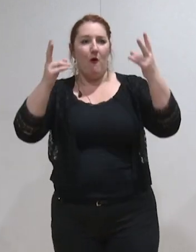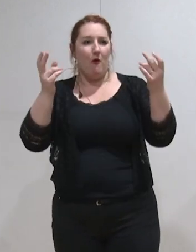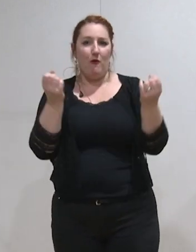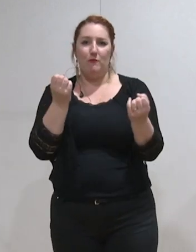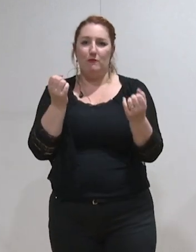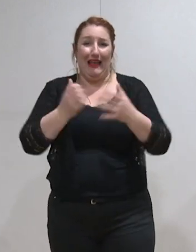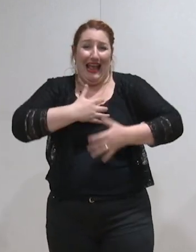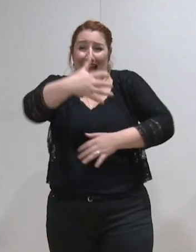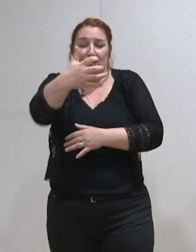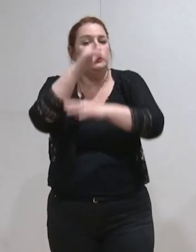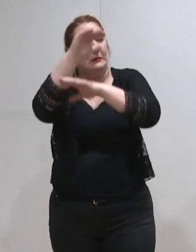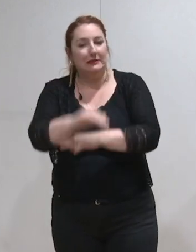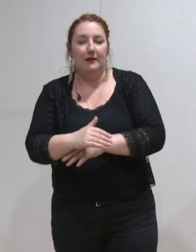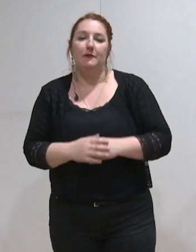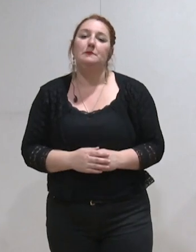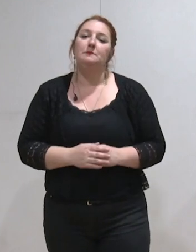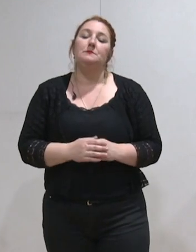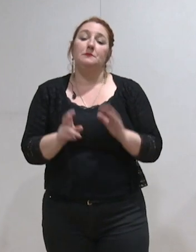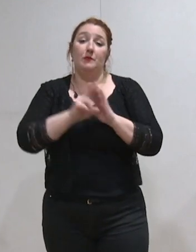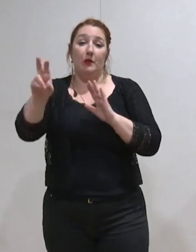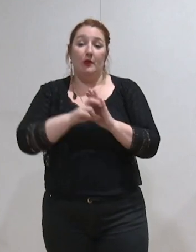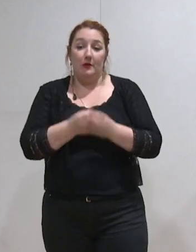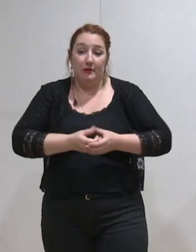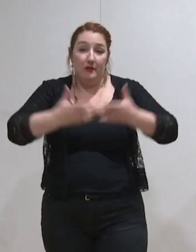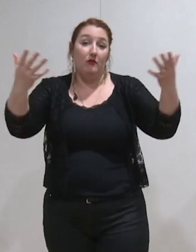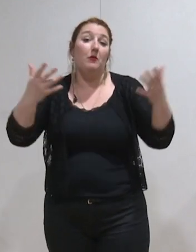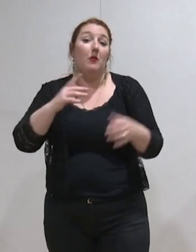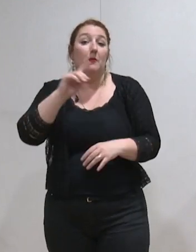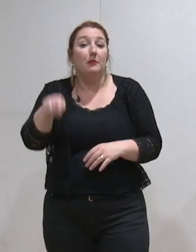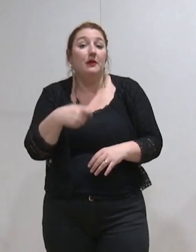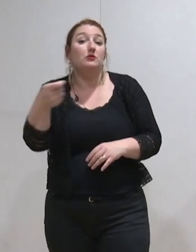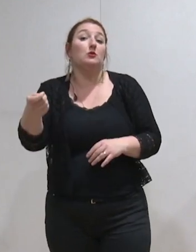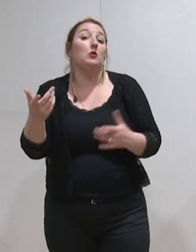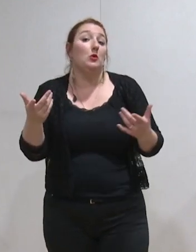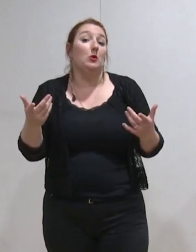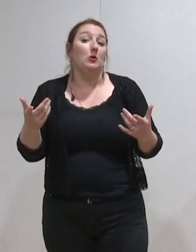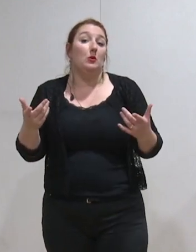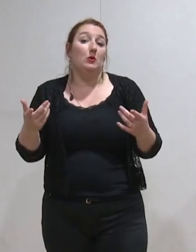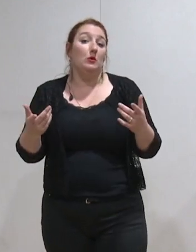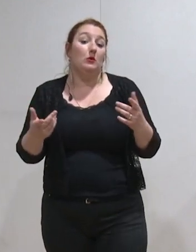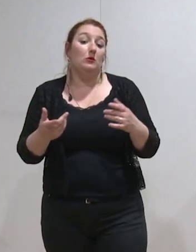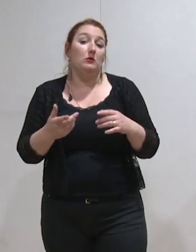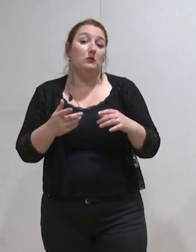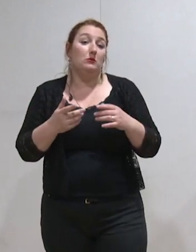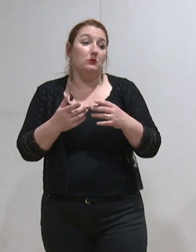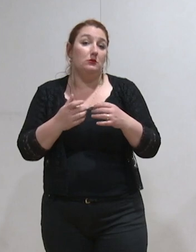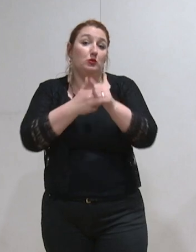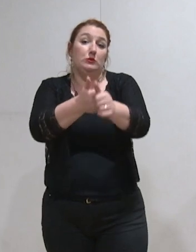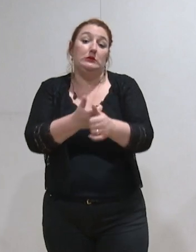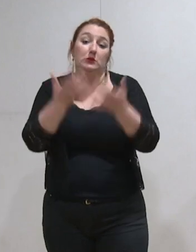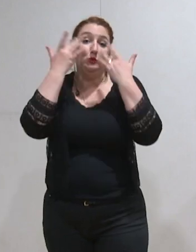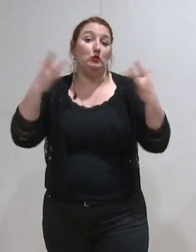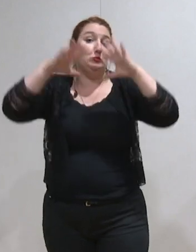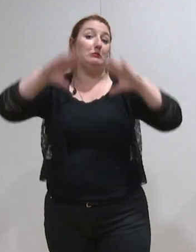grenoblois la question du développement de Grenoble passe bien évidemment par la mise en par la place qui sera accordé à la culture et à la démocratisation